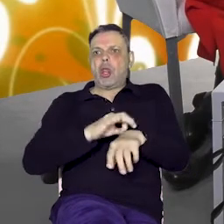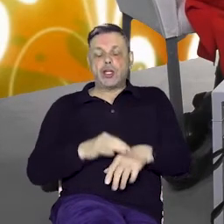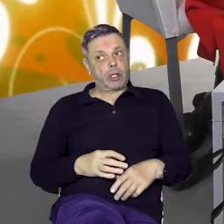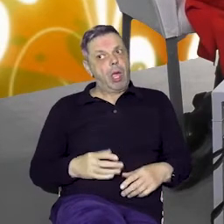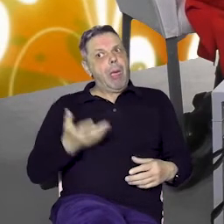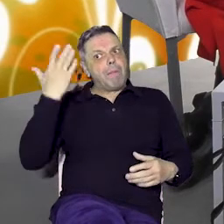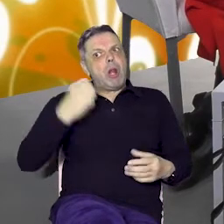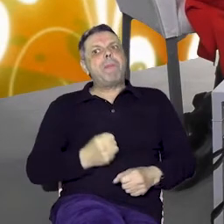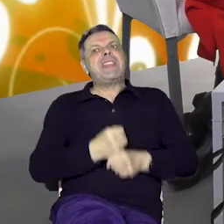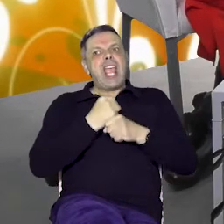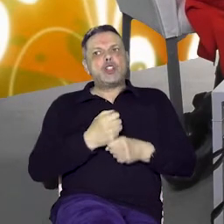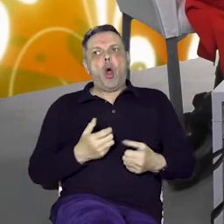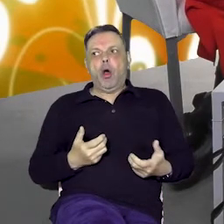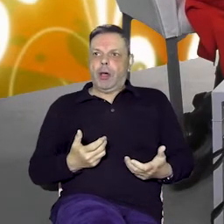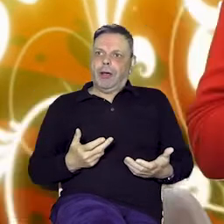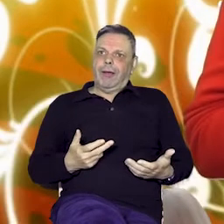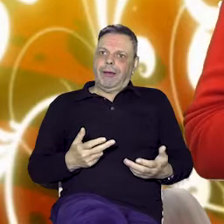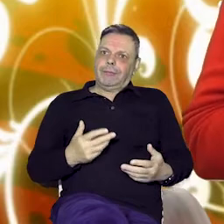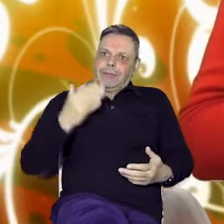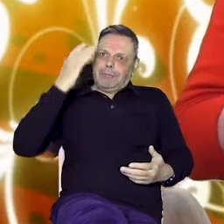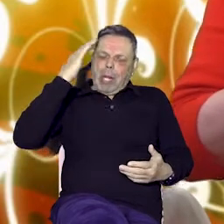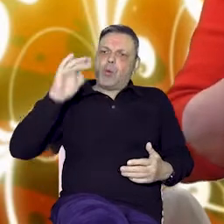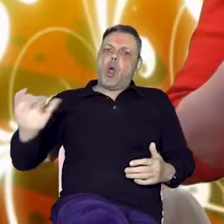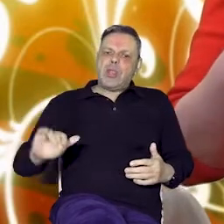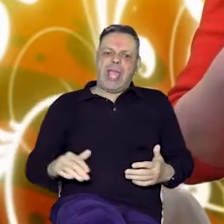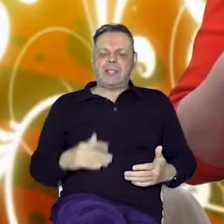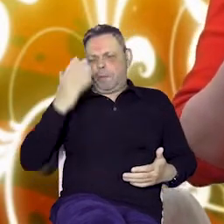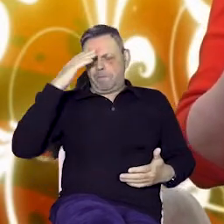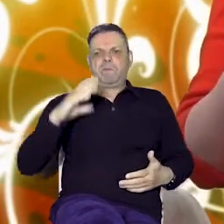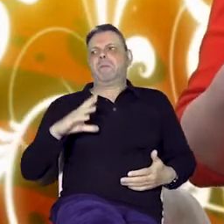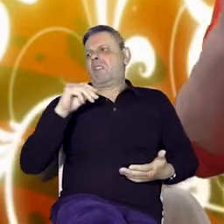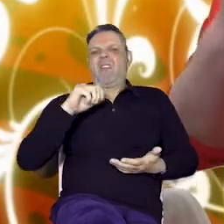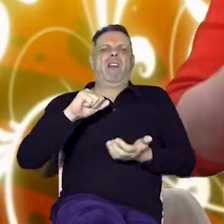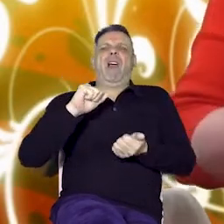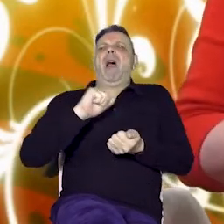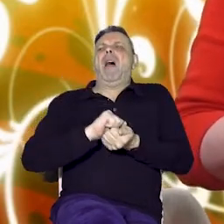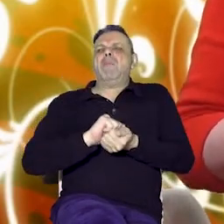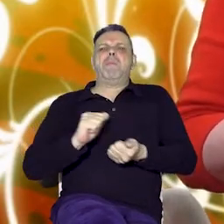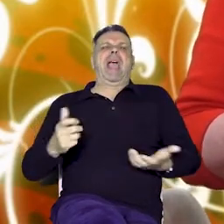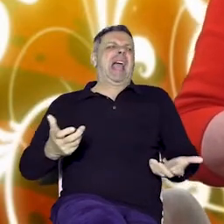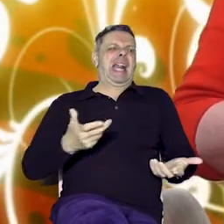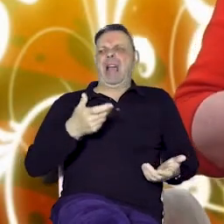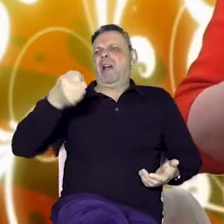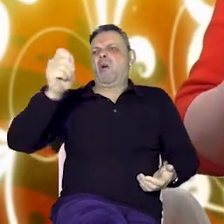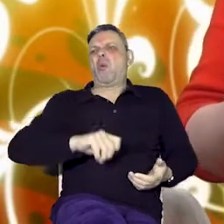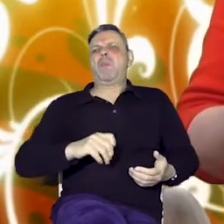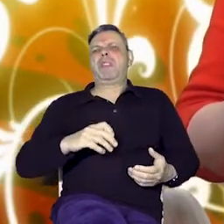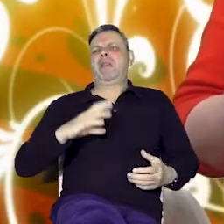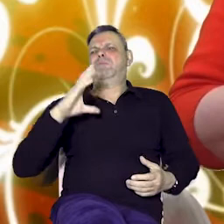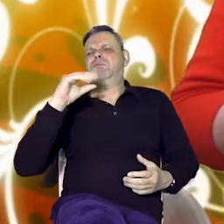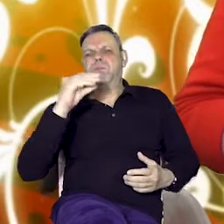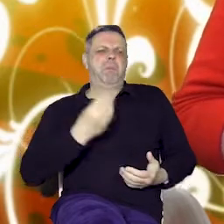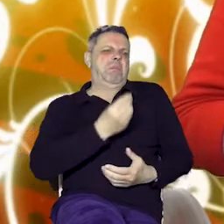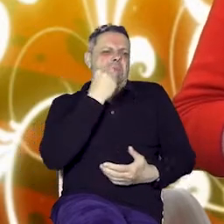jedan zdravi stil života za djecu. Pekarna na svakom uglu. Znate, lakše otići u pekarnu kupiti buhtlu ili